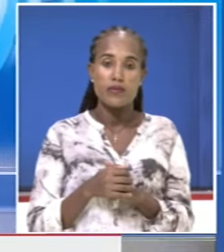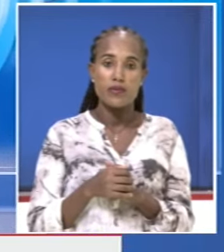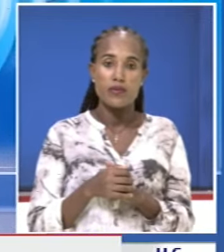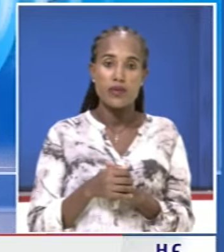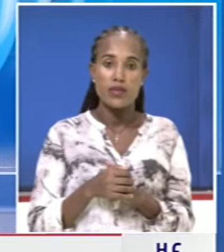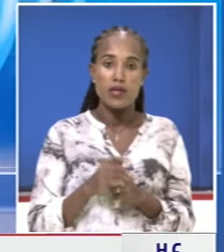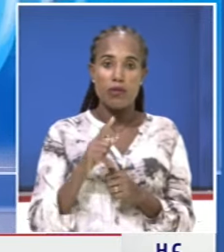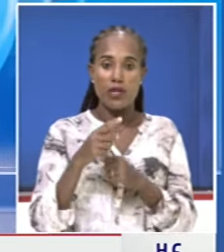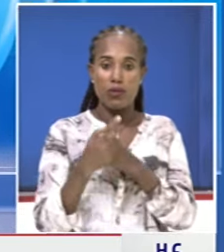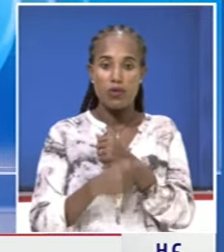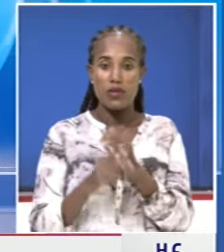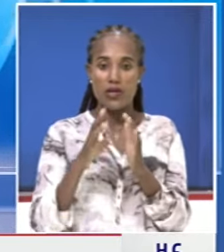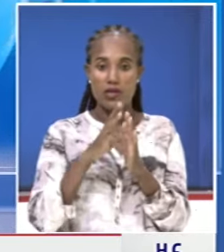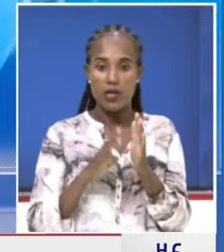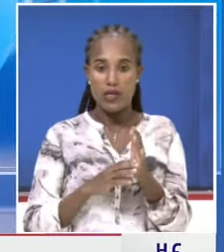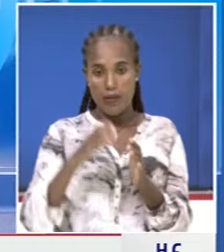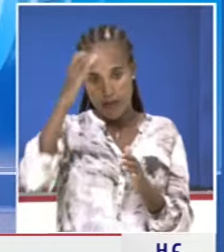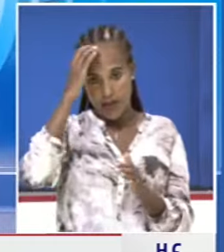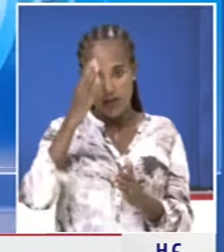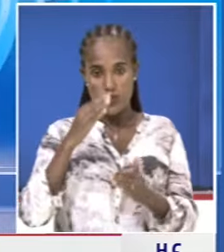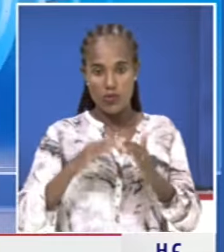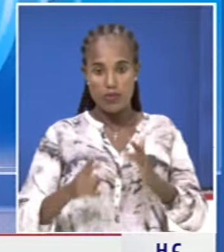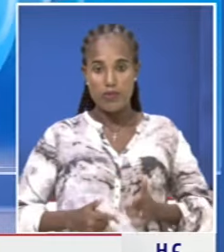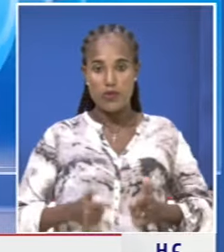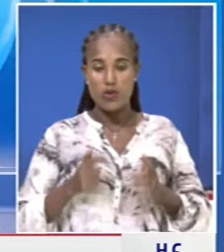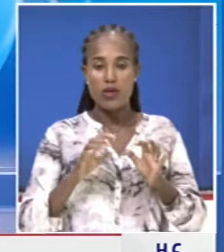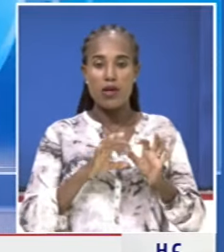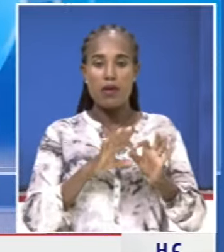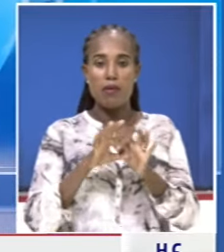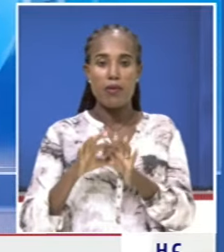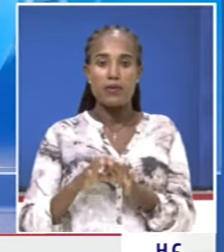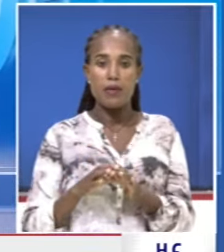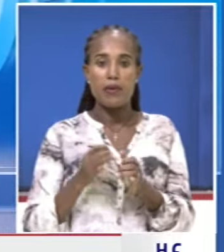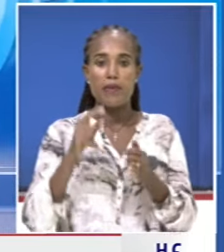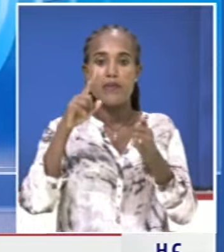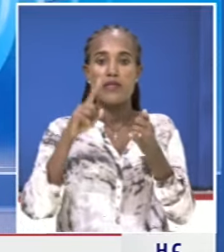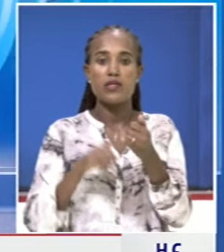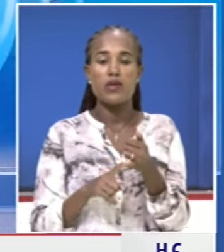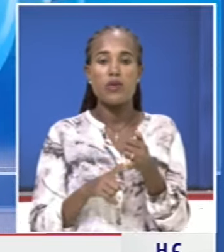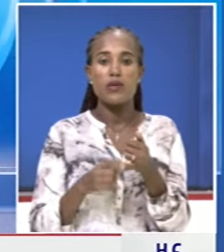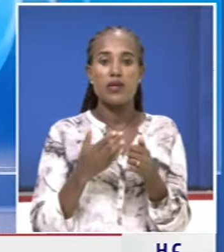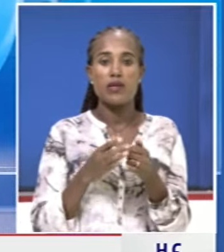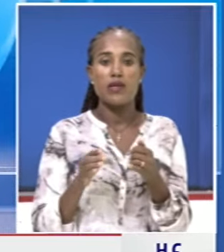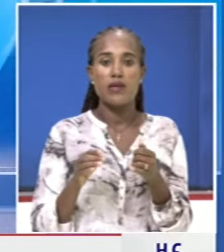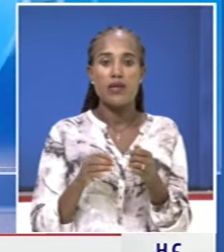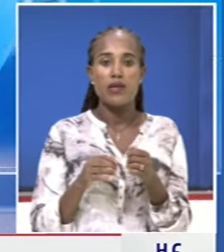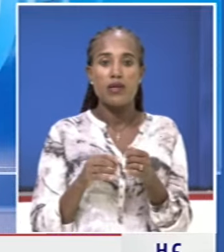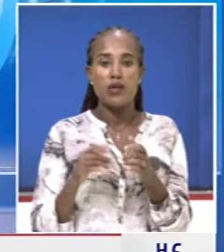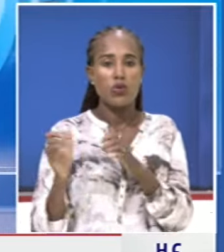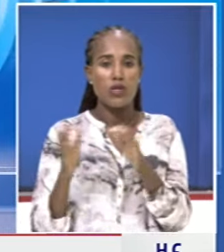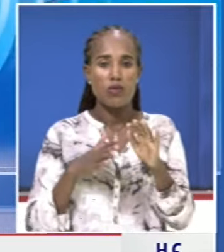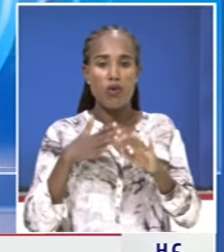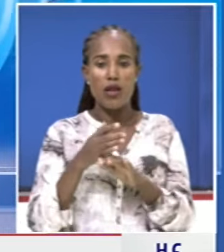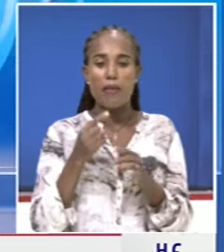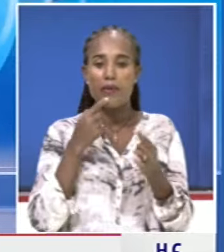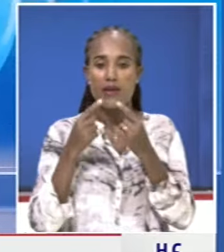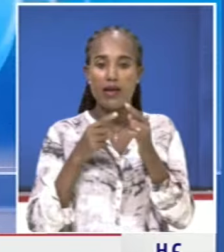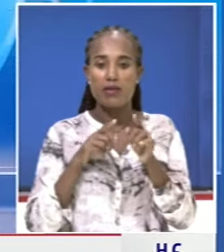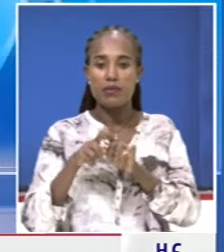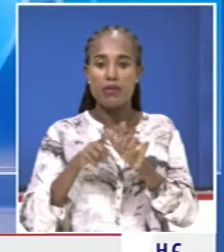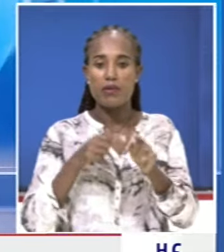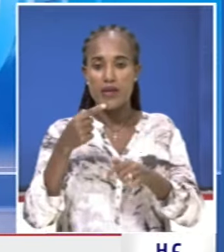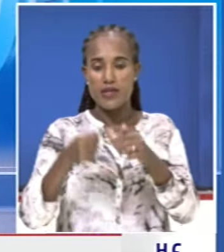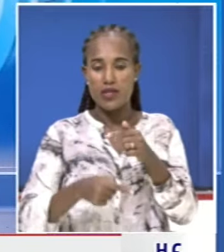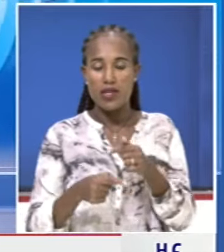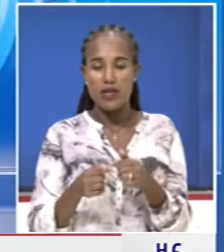በአንድ በፖለቲካ ስርዓተ መንግስት ውስጥ ለኖረ ማህበረሰብ የመጨረሻው ነገር ከጥል በኋላ መነጋገር መስማማት ካልቻል